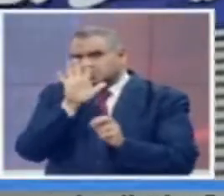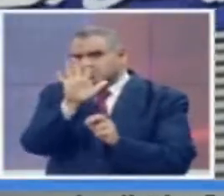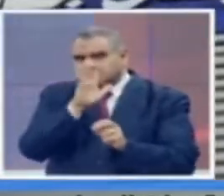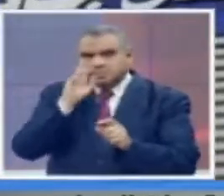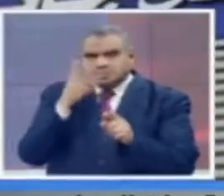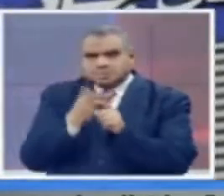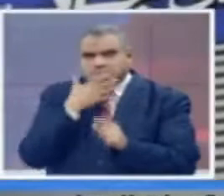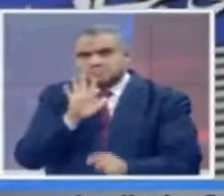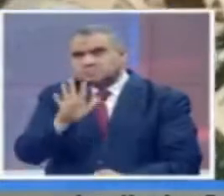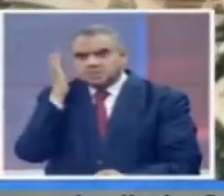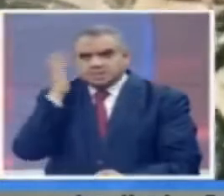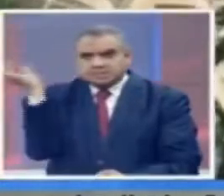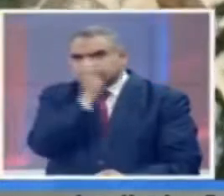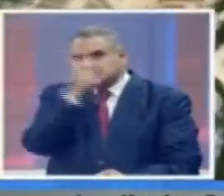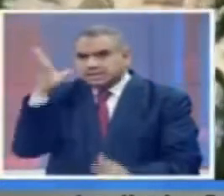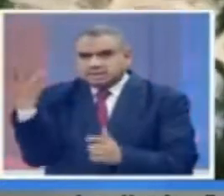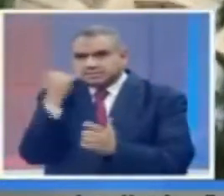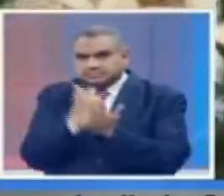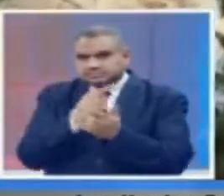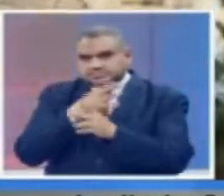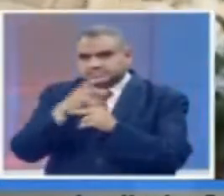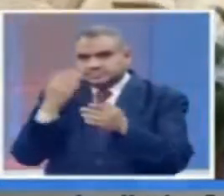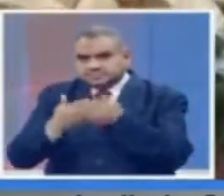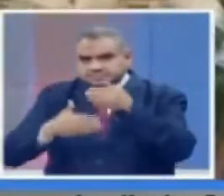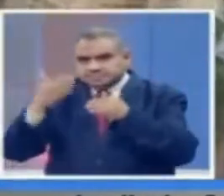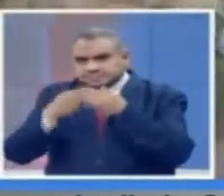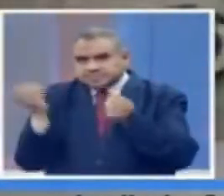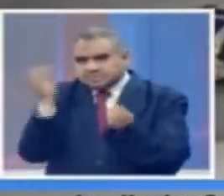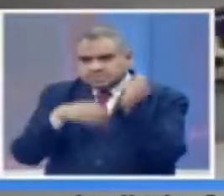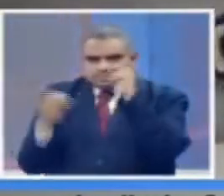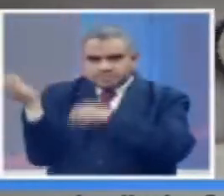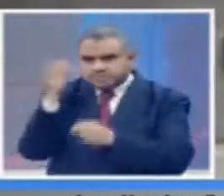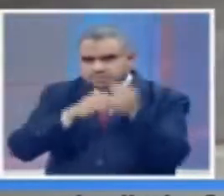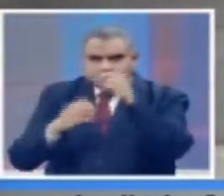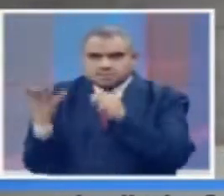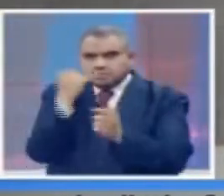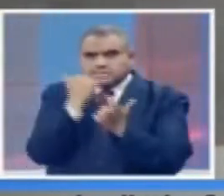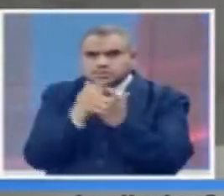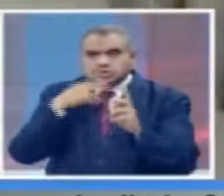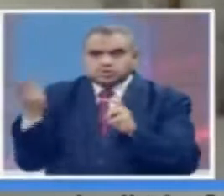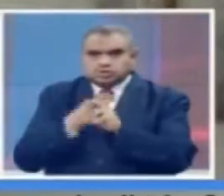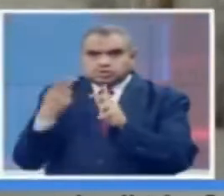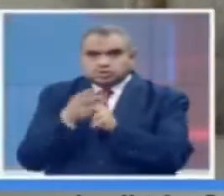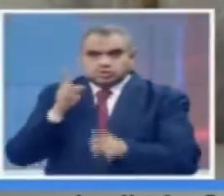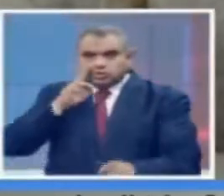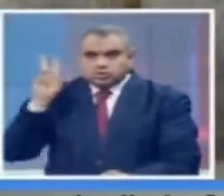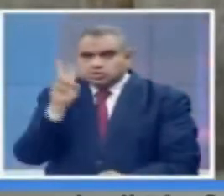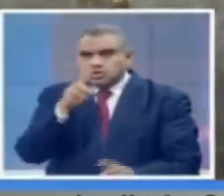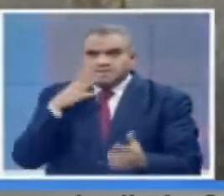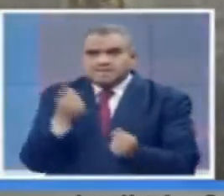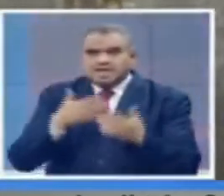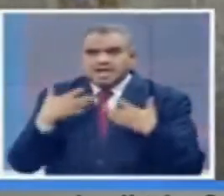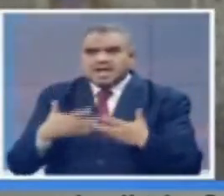شكل حضاري اختير من بين العديد من التصميمات بعناية بما يساعد المواطن على الوصول إليها